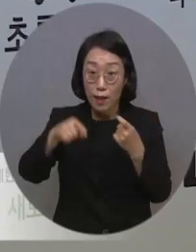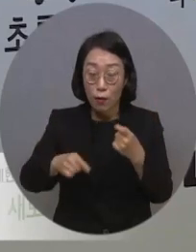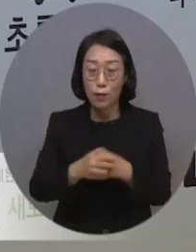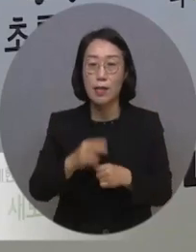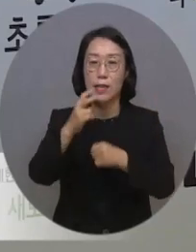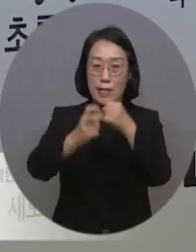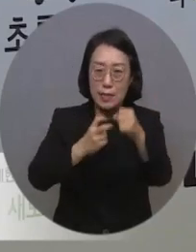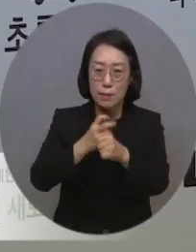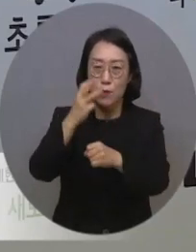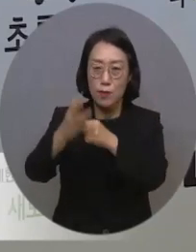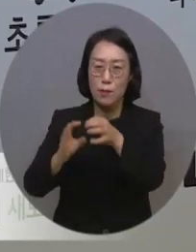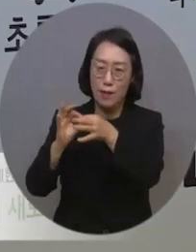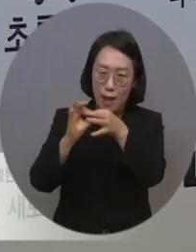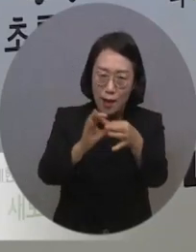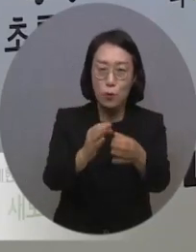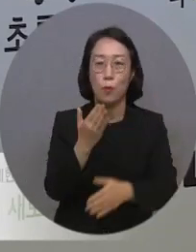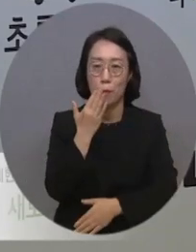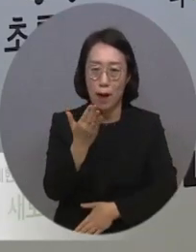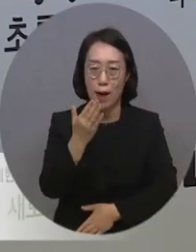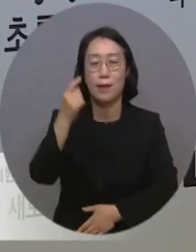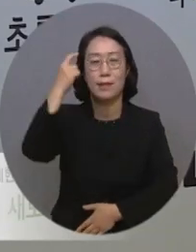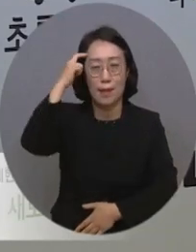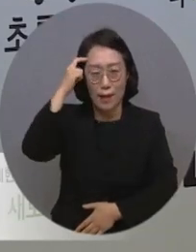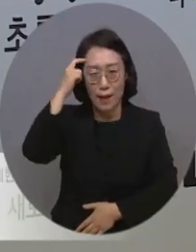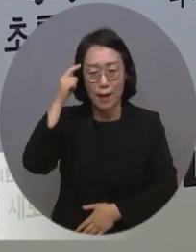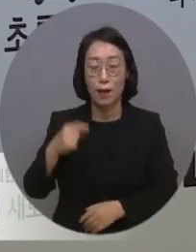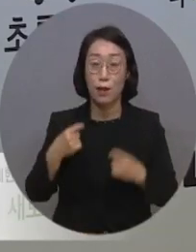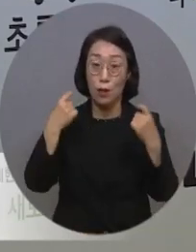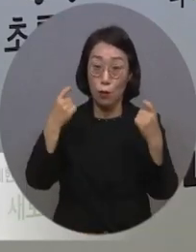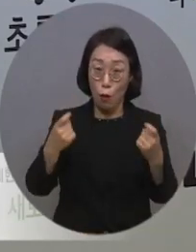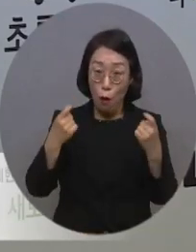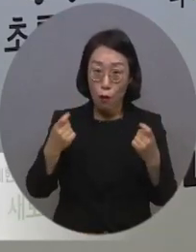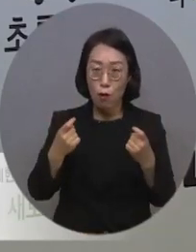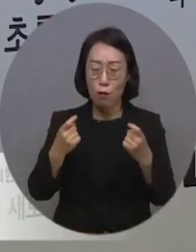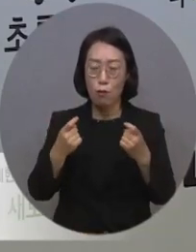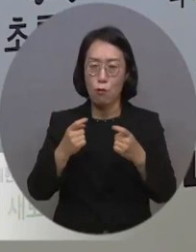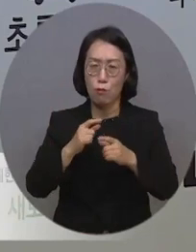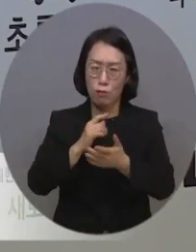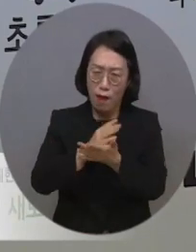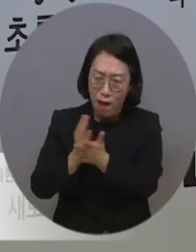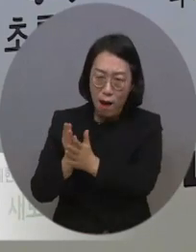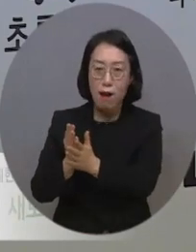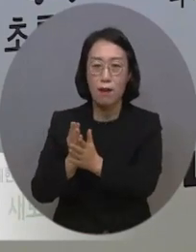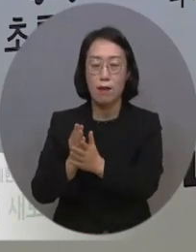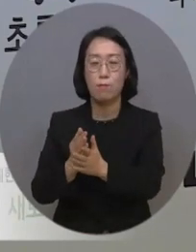더 지속될 거로 생각하고 있습니다. 여행 쪽에서 보다 폭넓게 다양하게